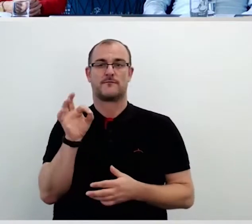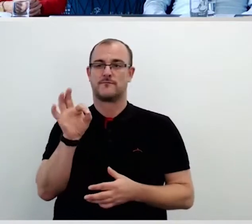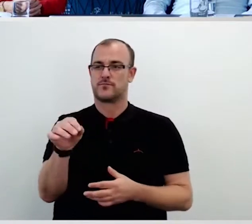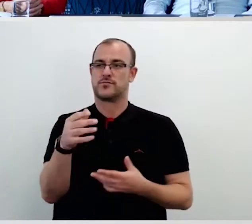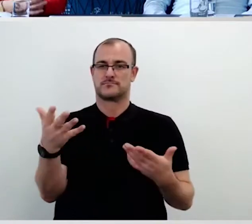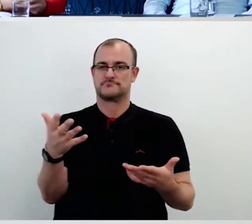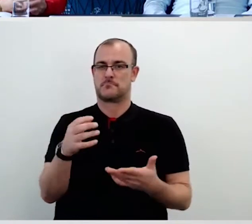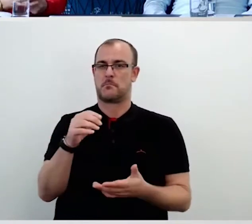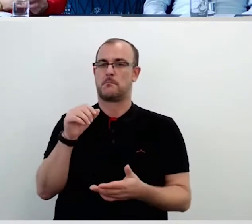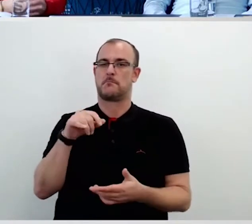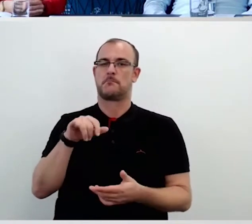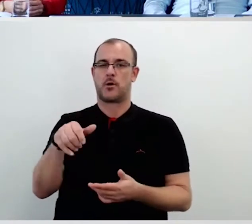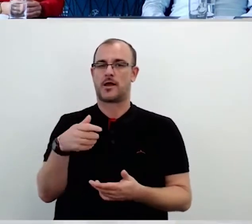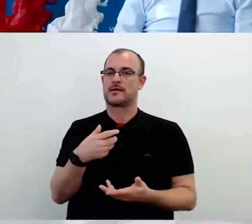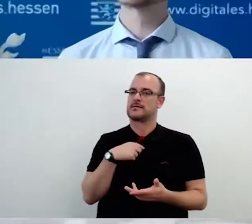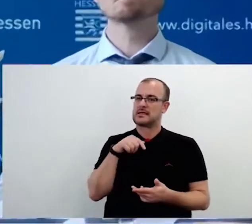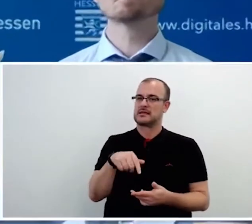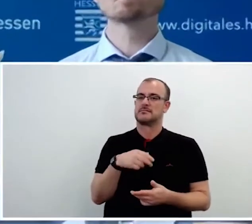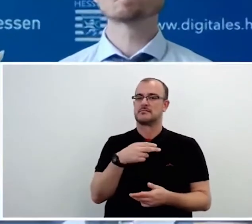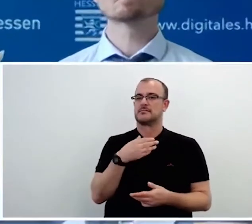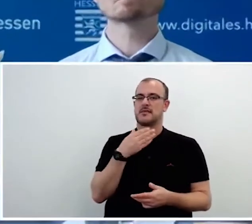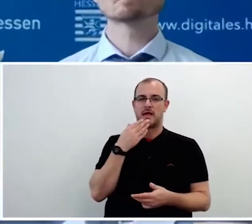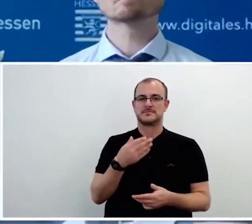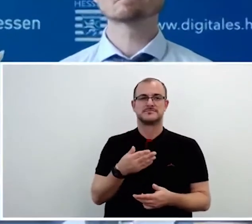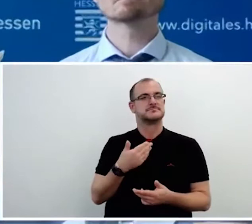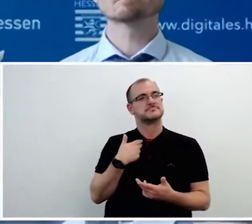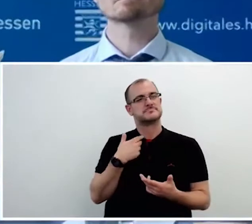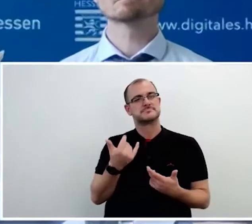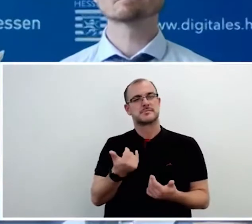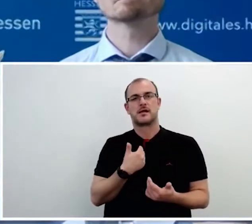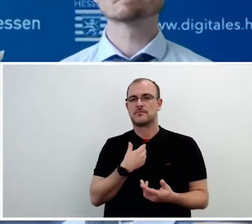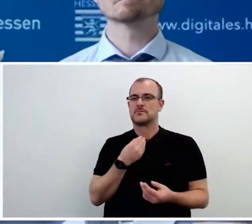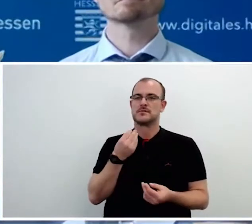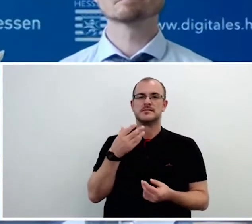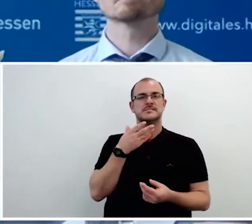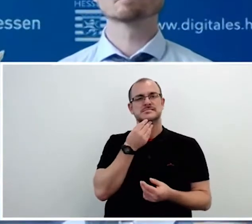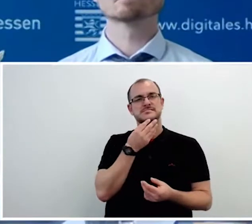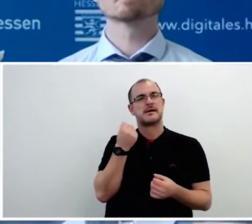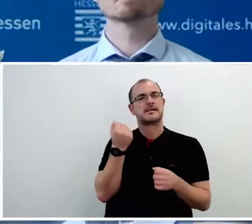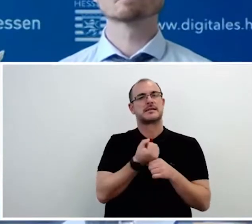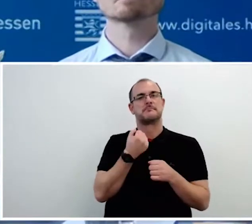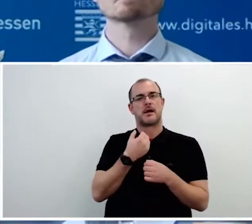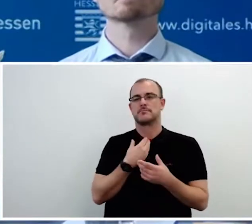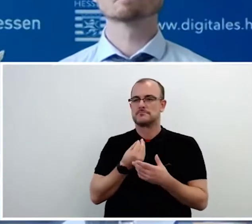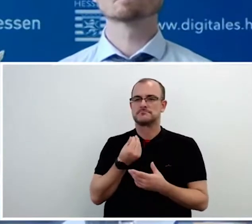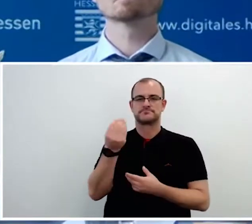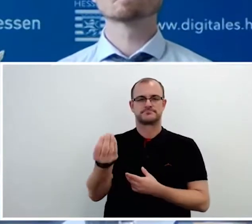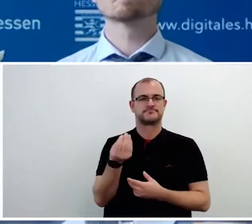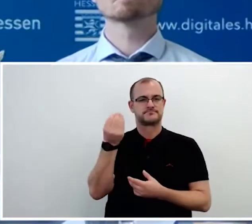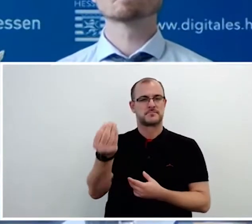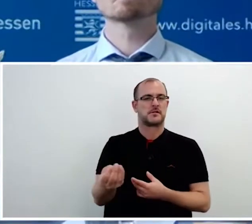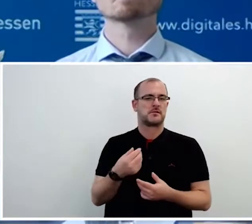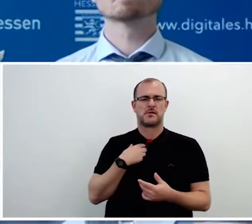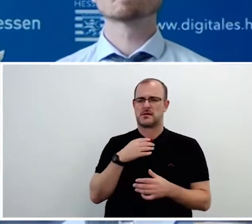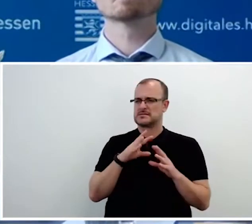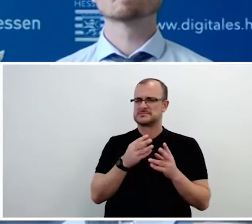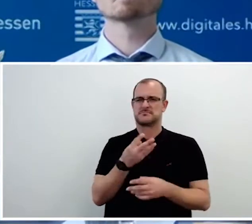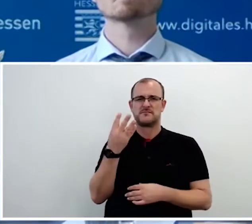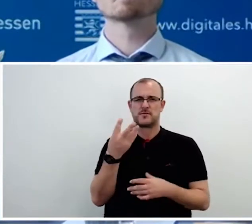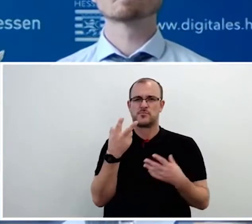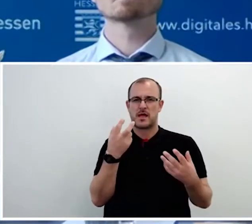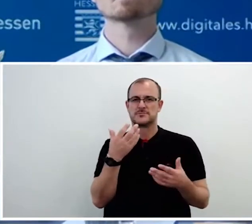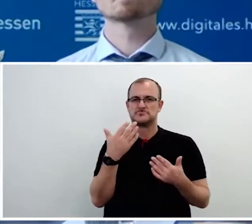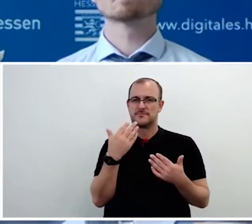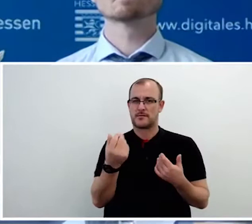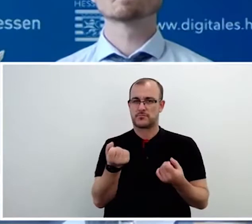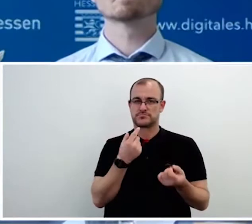Projekte in Hessen smart gemacht zur Verfügung gestellt hat. Wir hatten 84 Bewerbungen